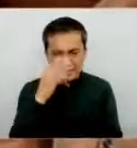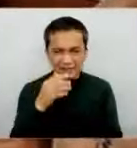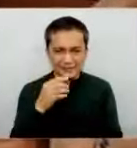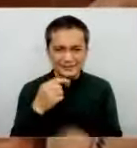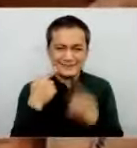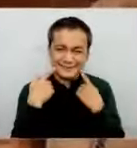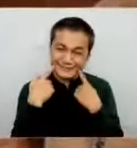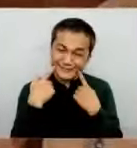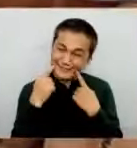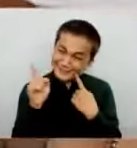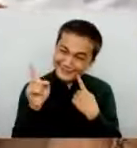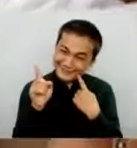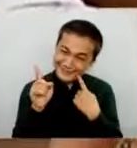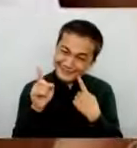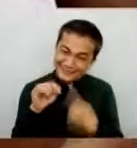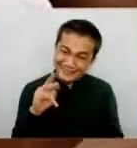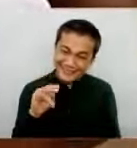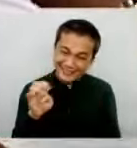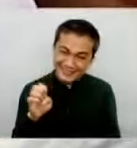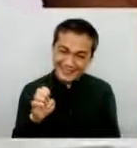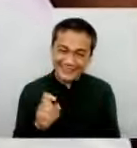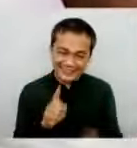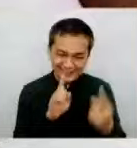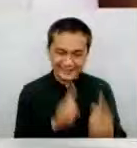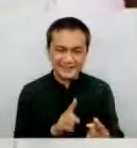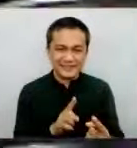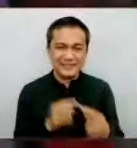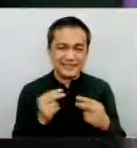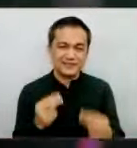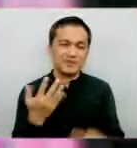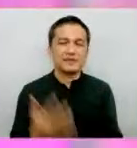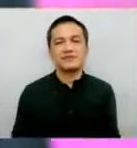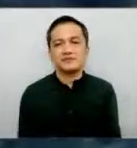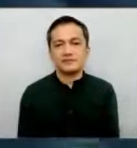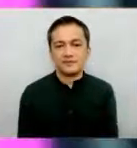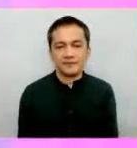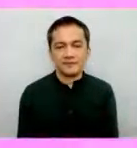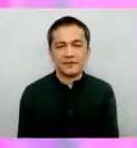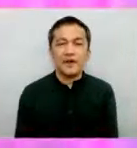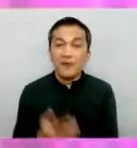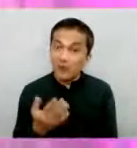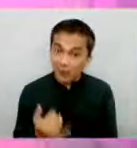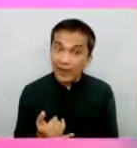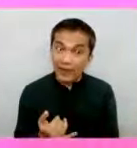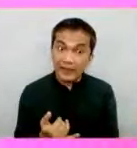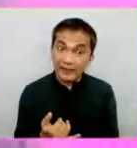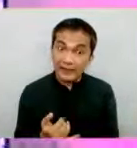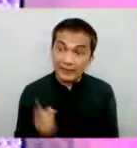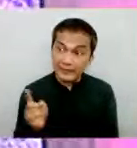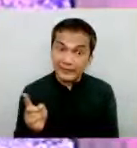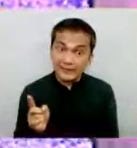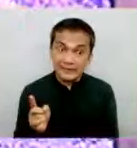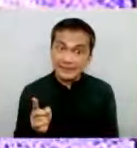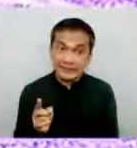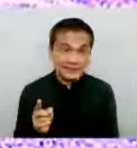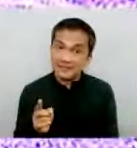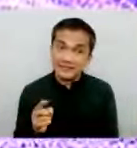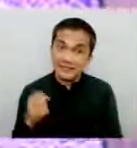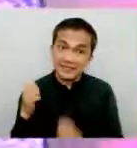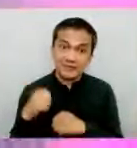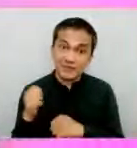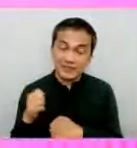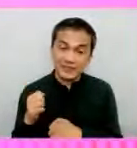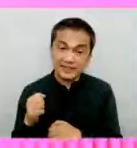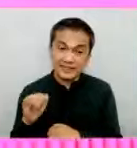ni Janine Gutierrez ng Mako One-on-One ng News 5. Paano ba naman? Hindi raw inasahan ni Janine na